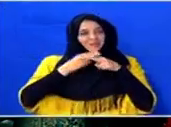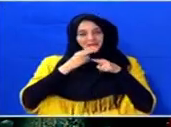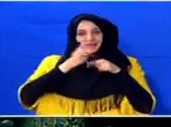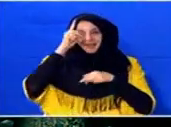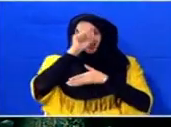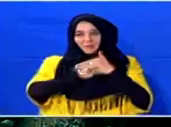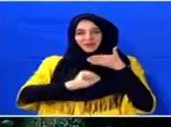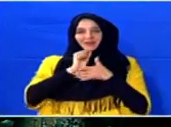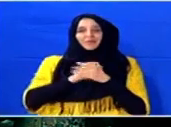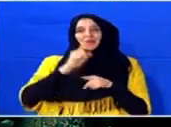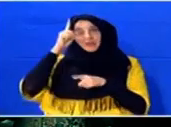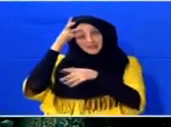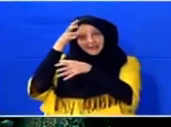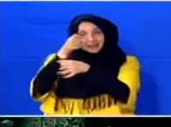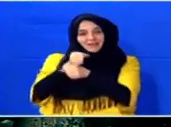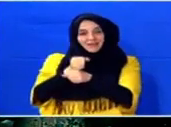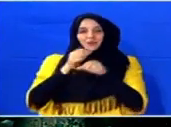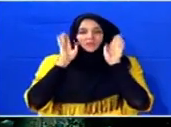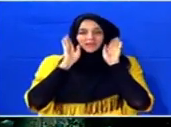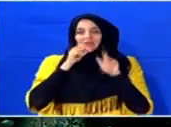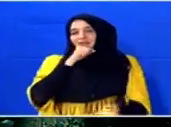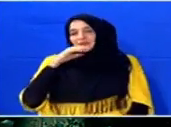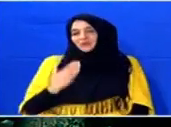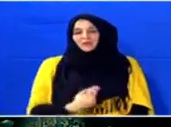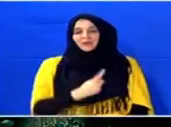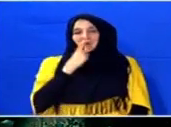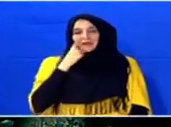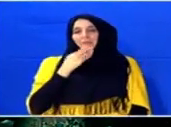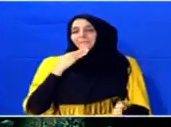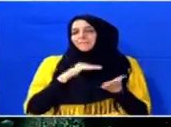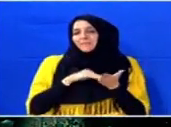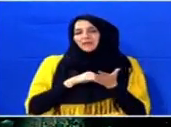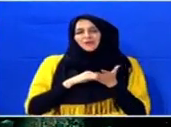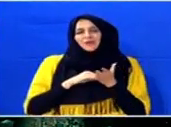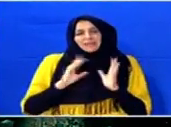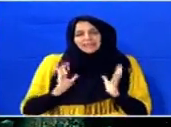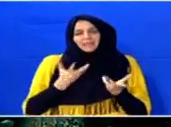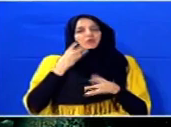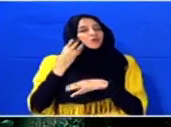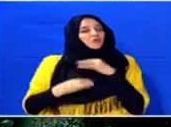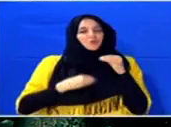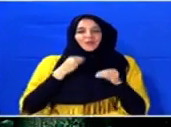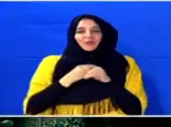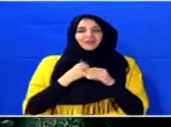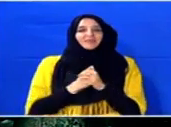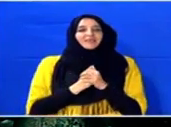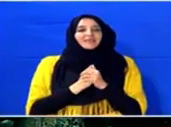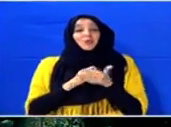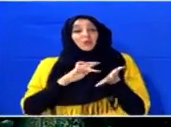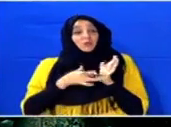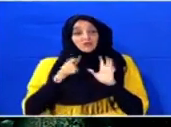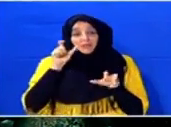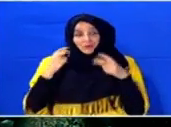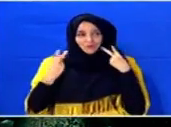والصلاه والسلام على خير خلق الله اجمعين نبينا محمد عليه الصلاه والسلام مشاهدي